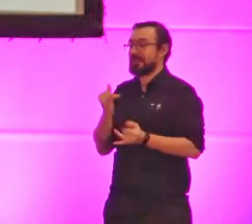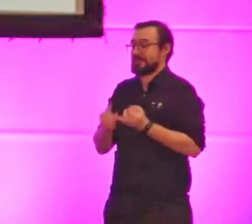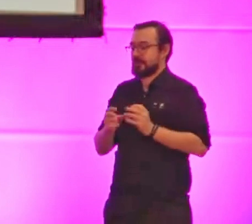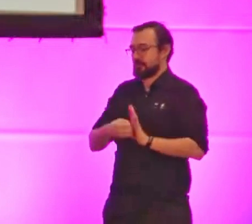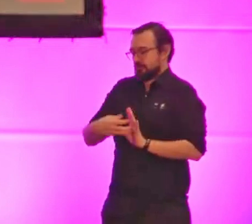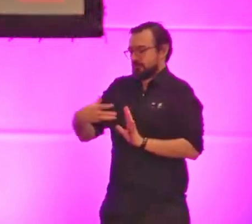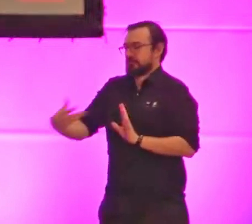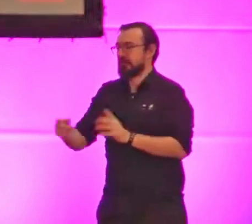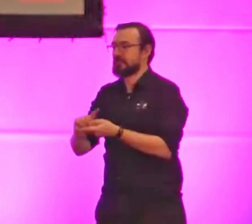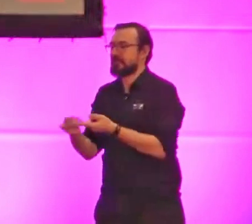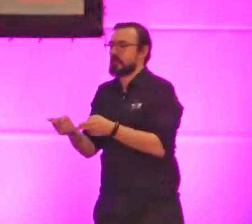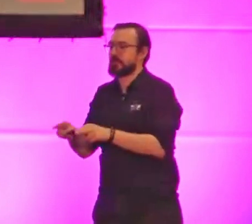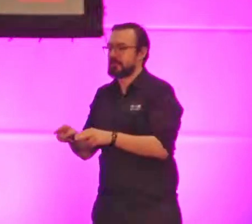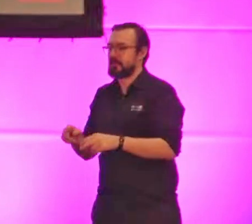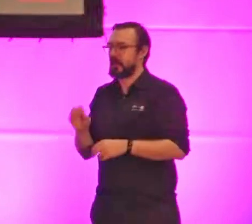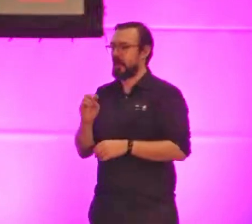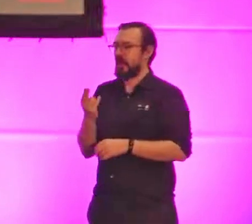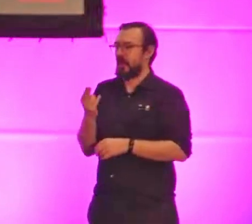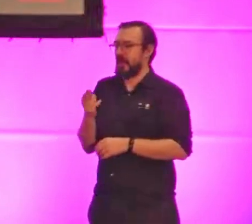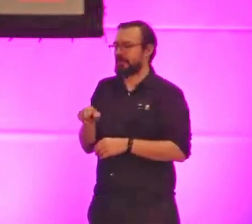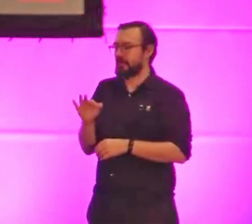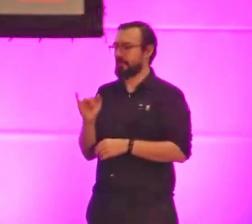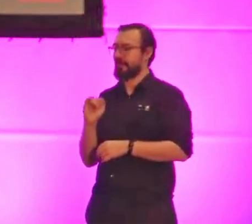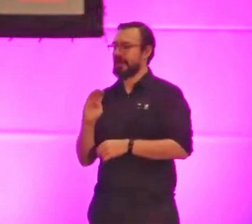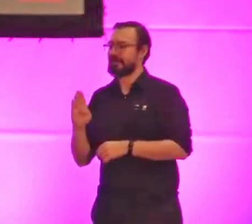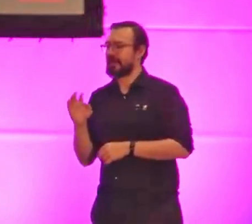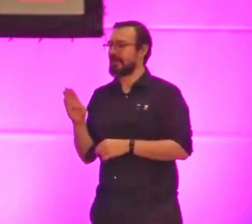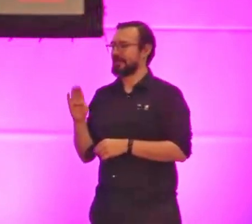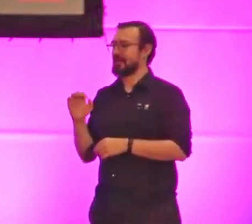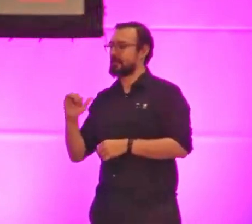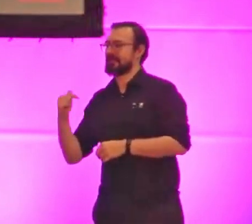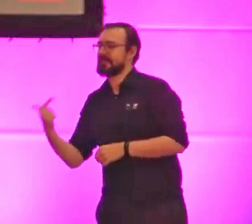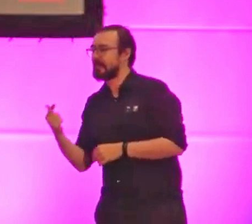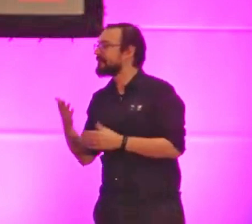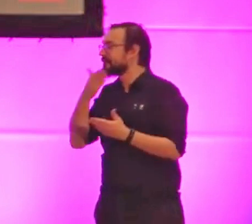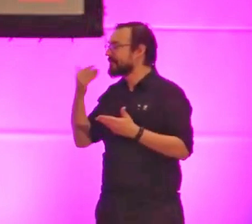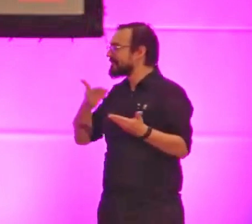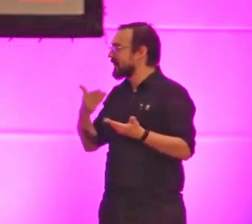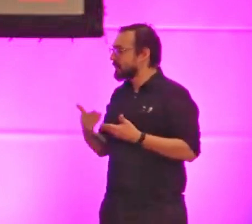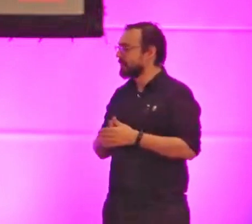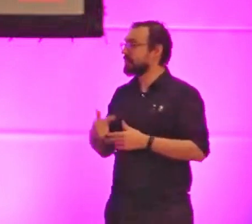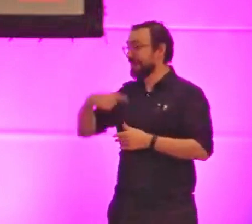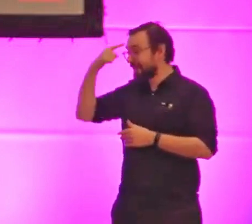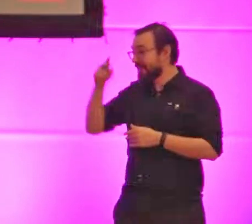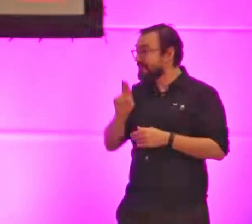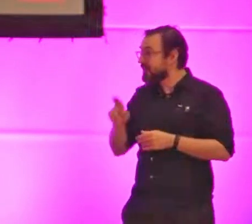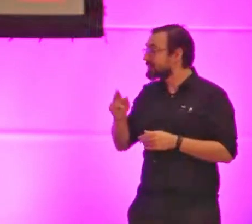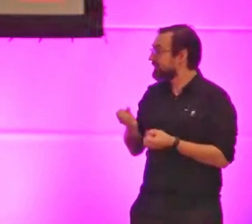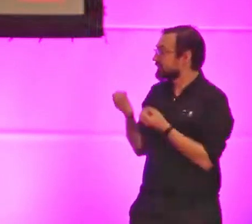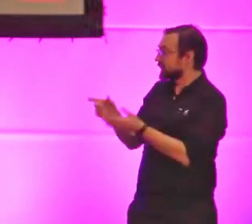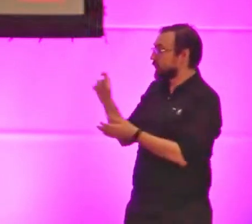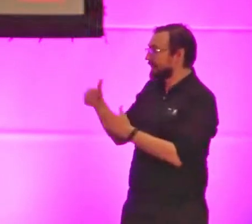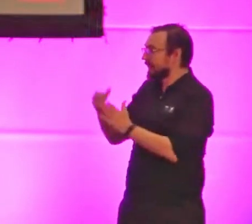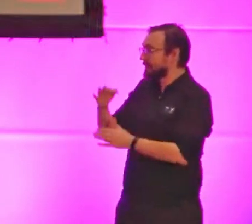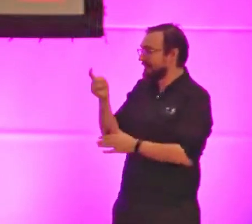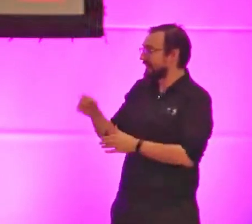ledde till ett åtal, Unpaid Debt. Så varmt välkomna. Och jag tänkte ge ordet till